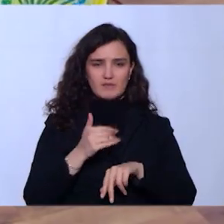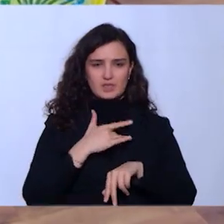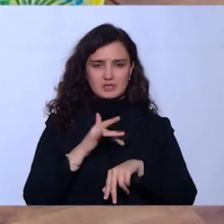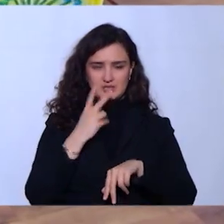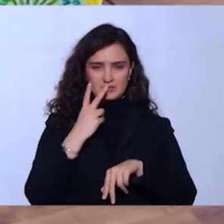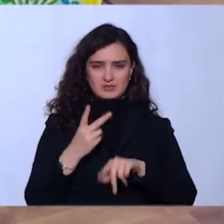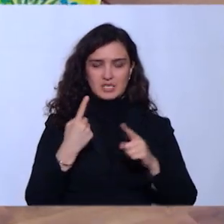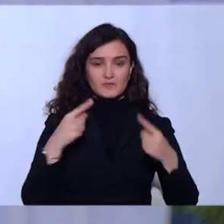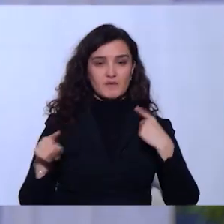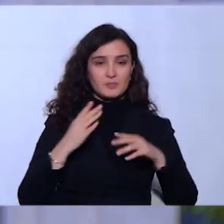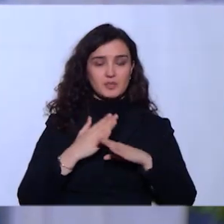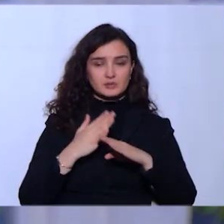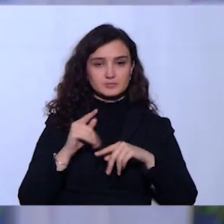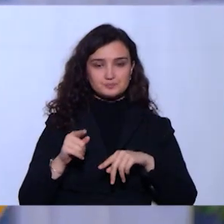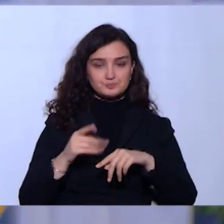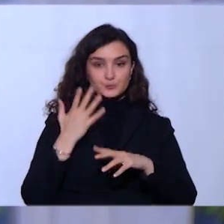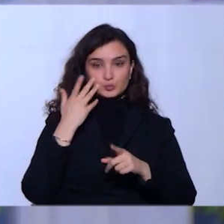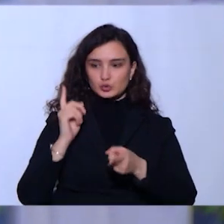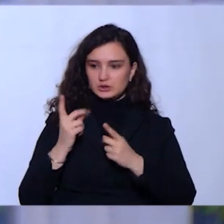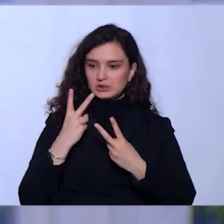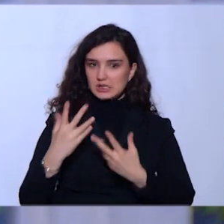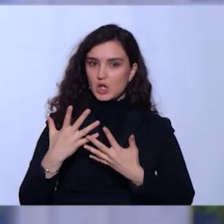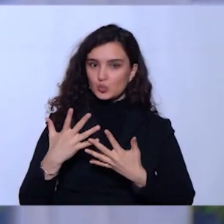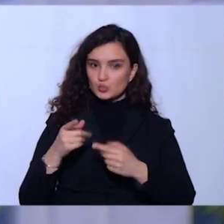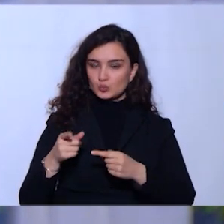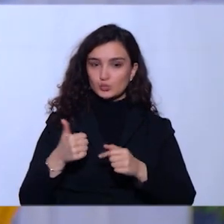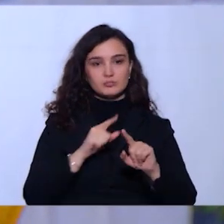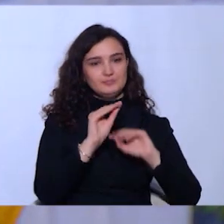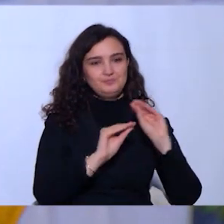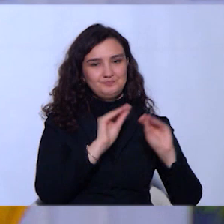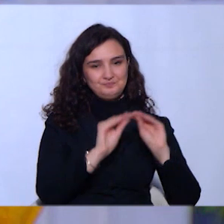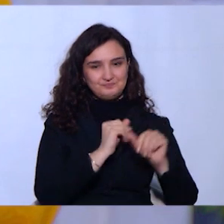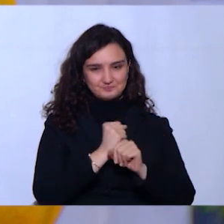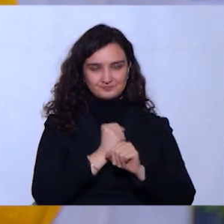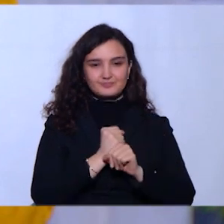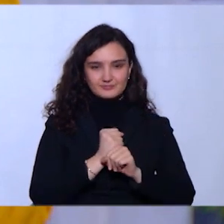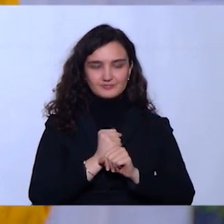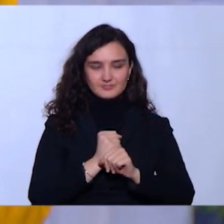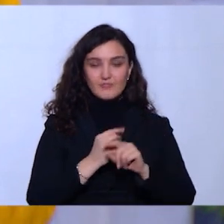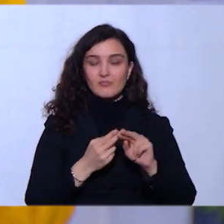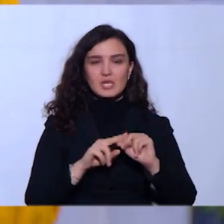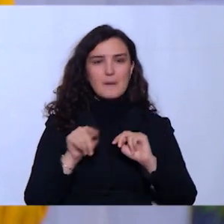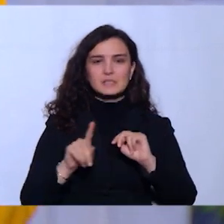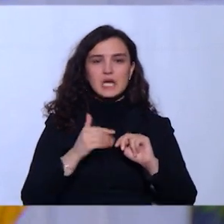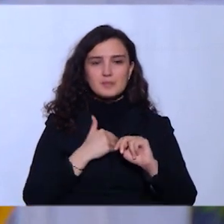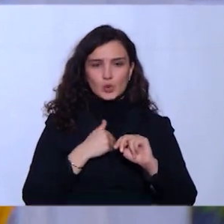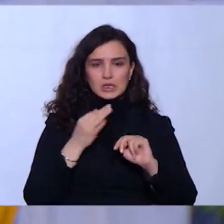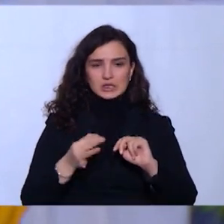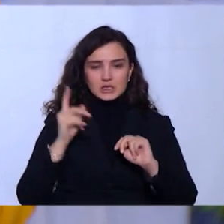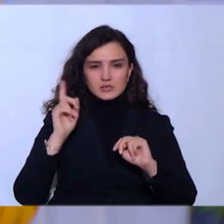როგორი განსხვავება, ეს როგორი რეალისტურია, ეს როგორი დეკორატიულია. ამით რა მინდა